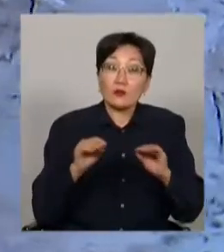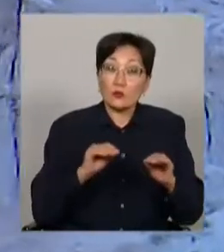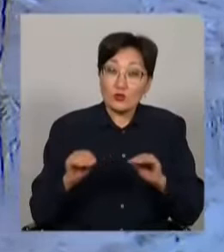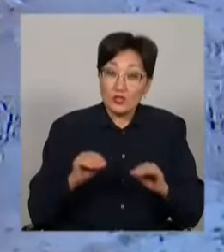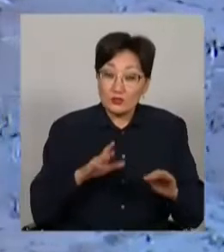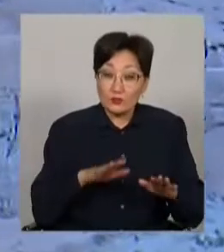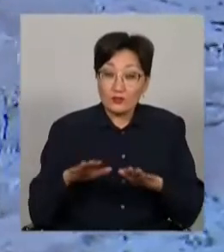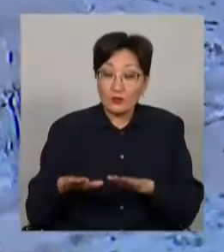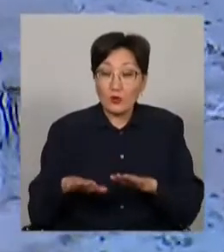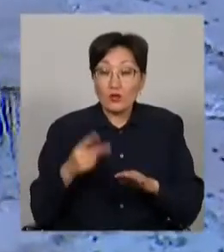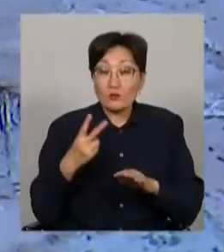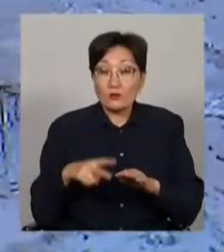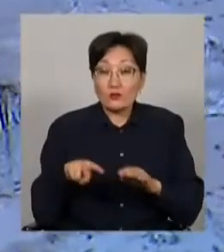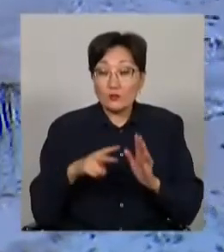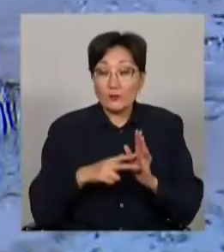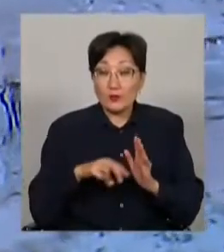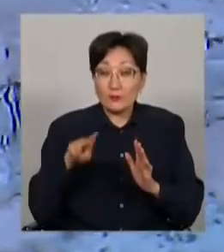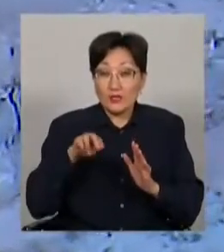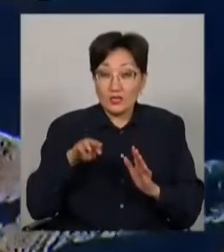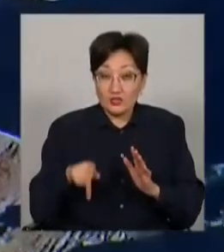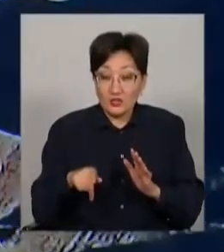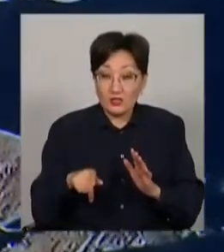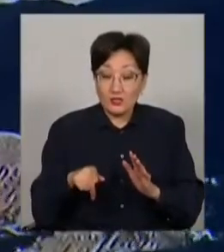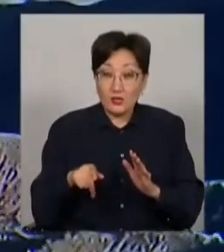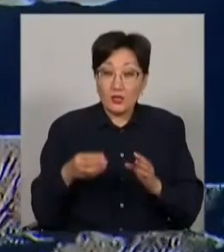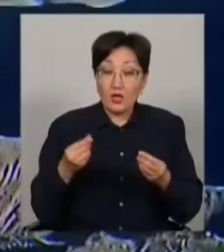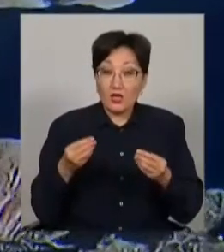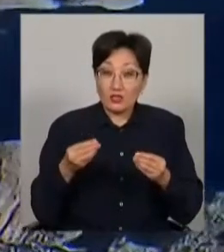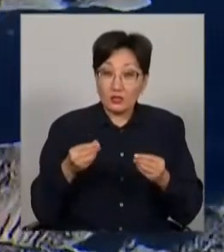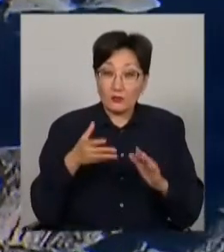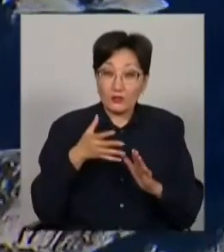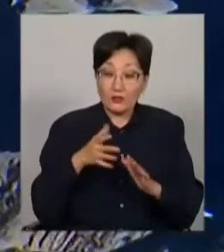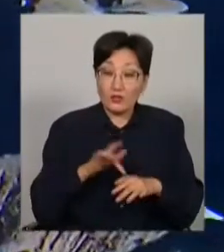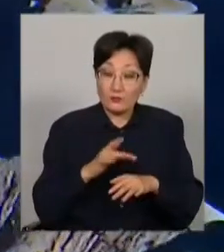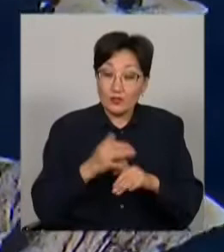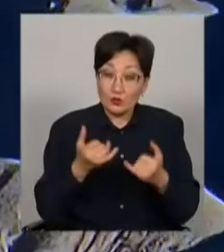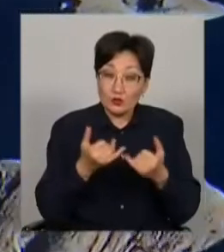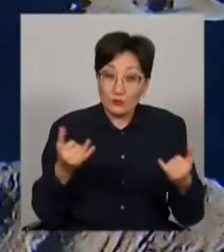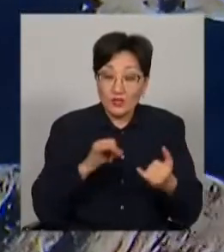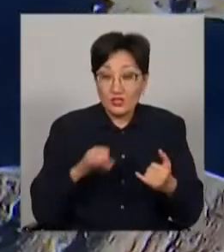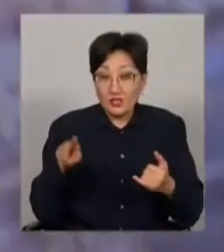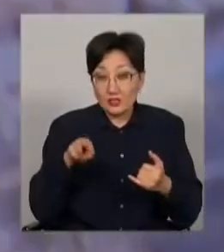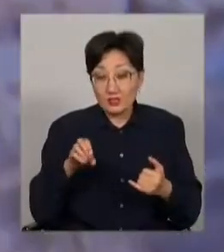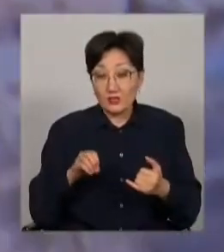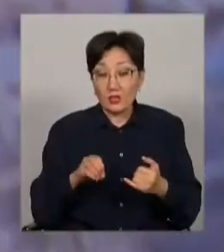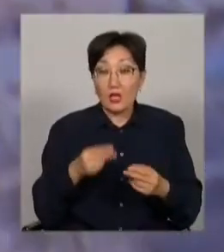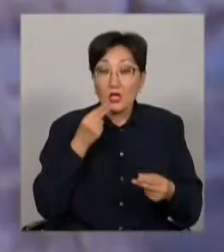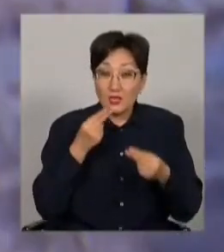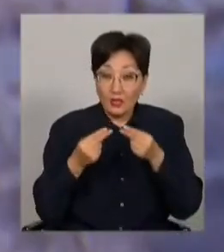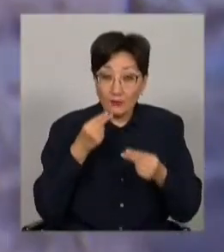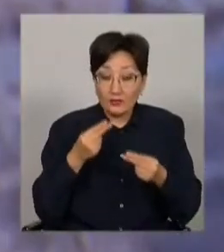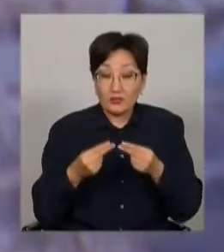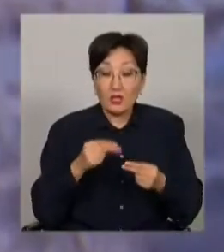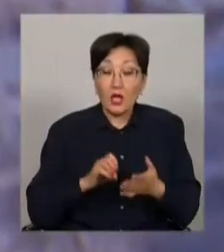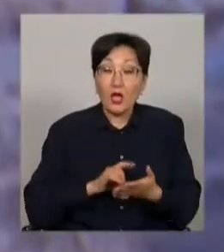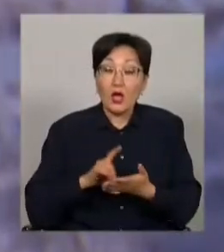орындары 27 миллиардтай теңге сомаға қызмет көрсетті. Сонымен қатар тамақтандыру,